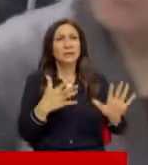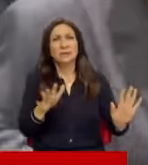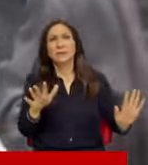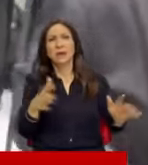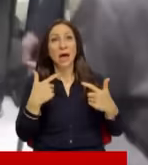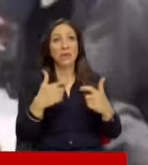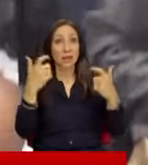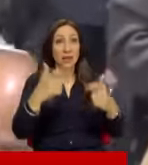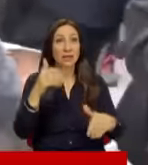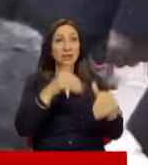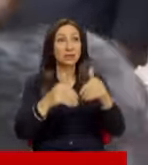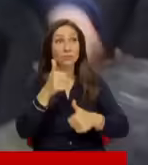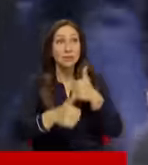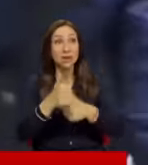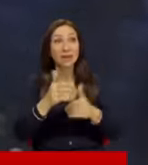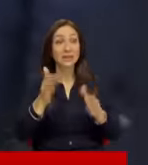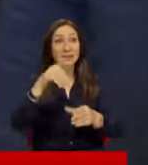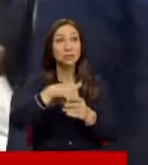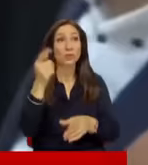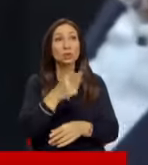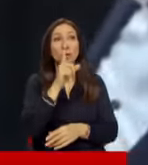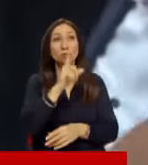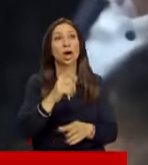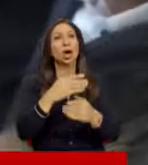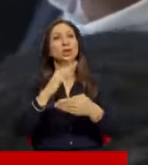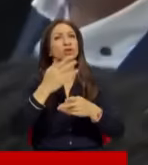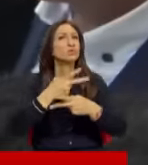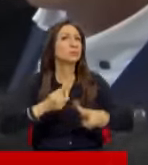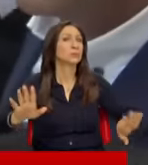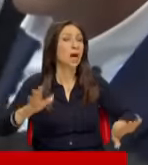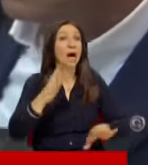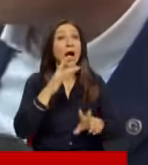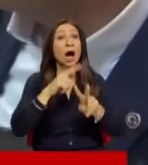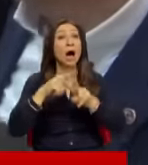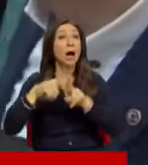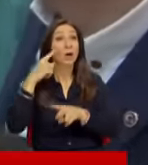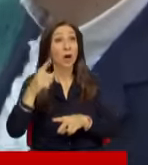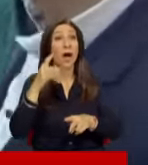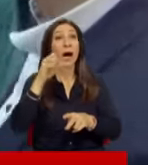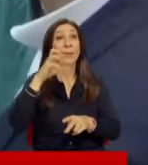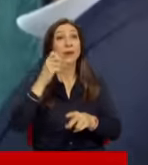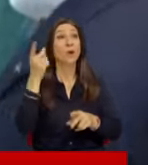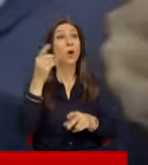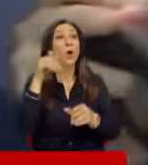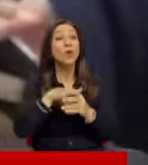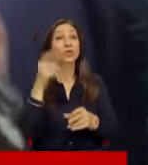tutulduğu Hatay'da seçim yarışında sandıkların %100'ü açıldı. Anadolu Ajans'a göre AK Parti oy